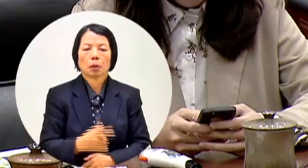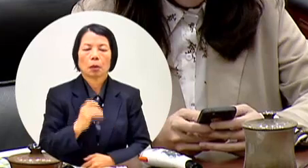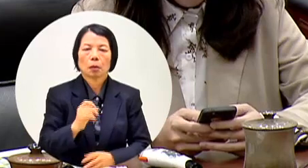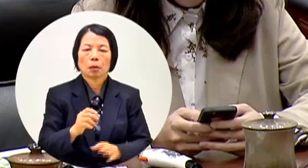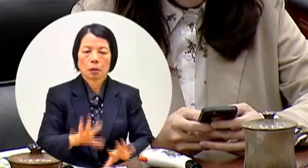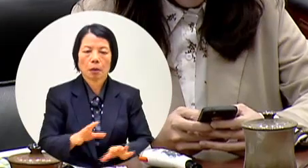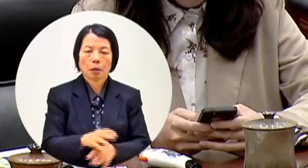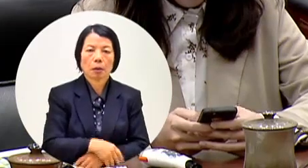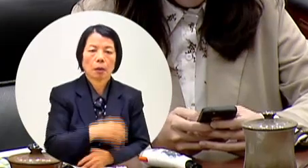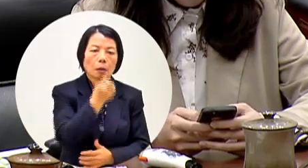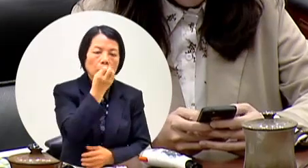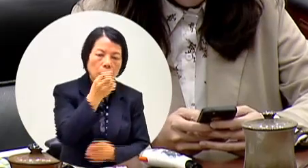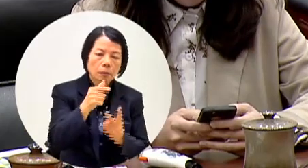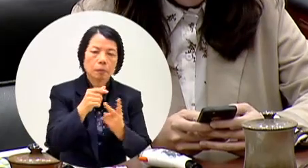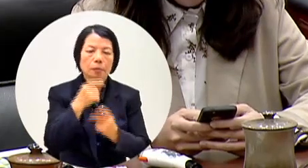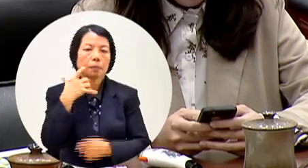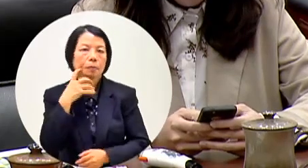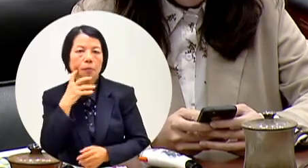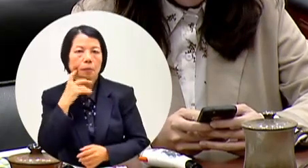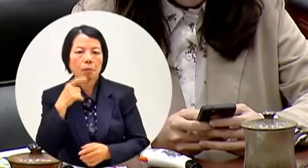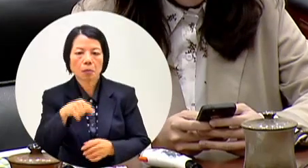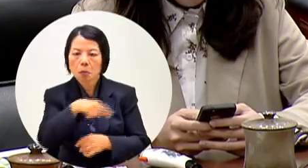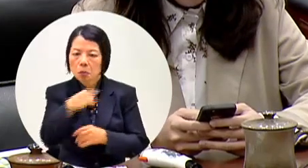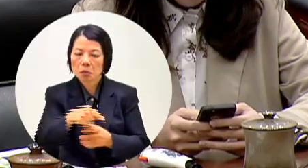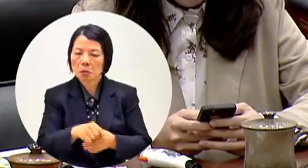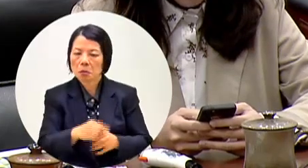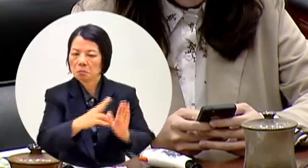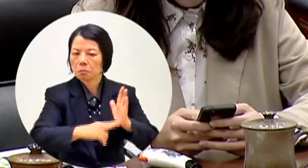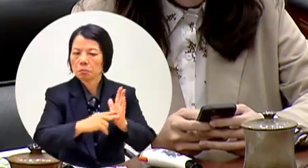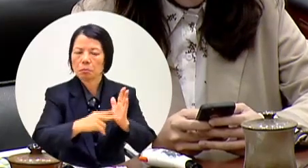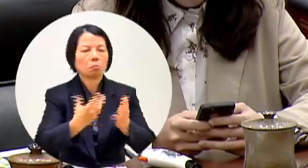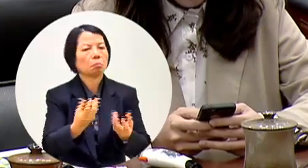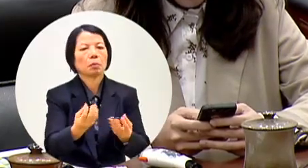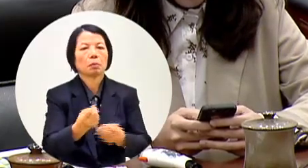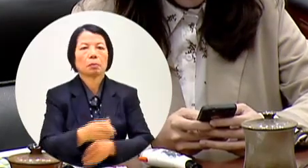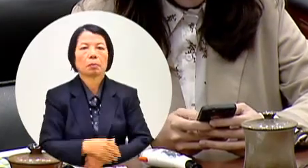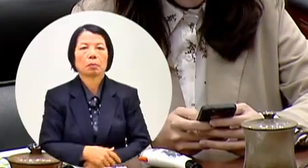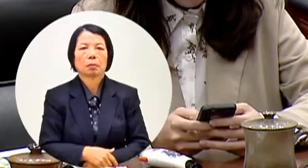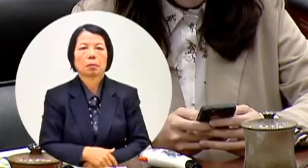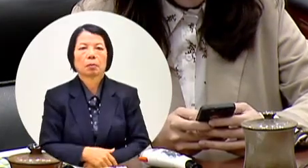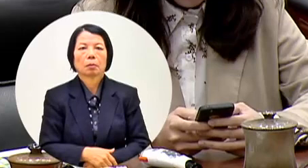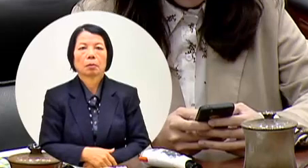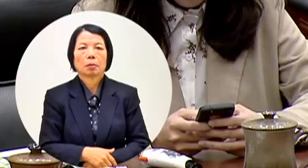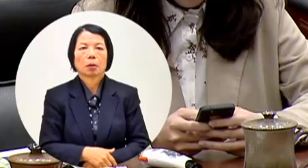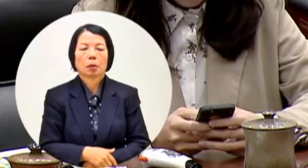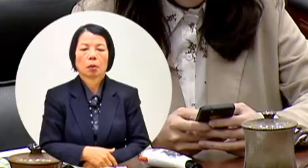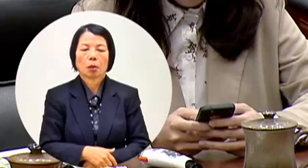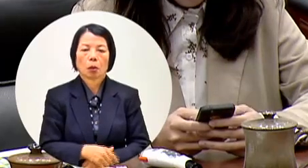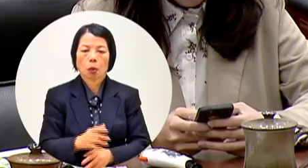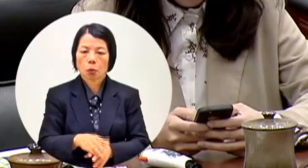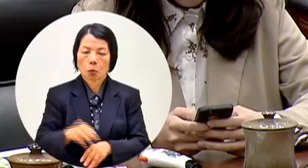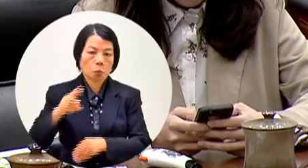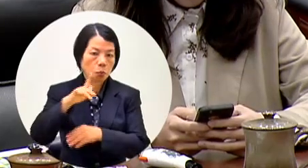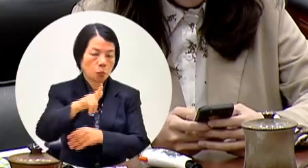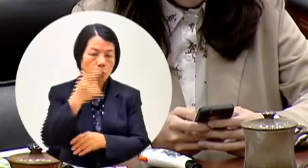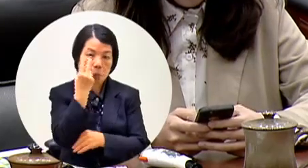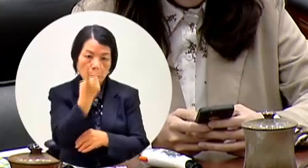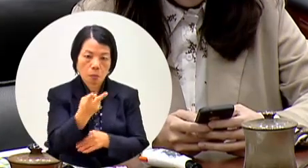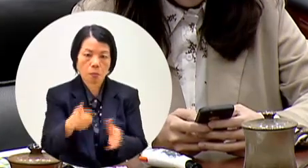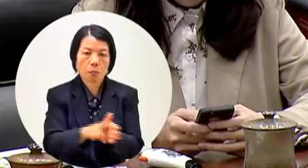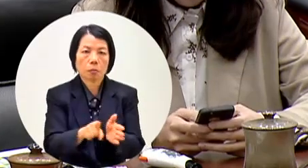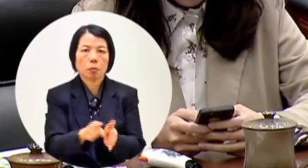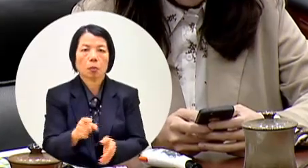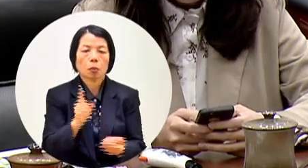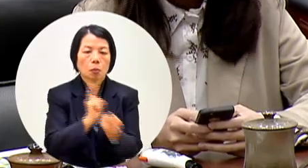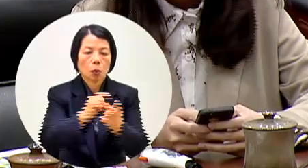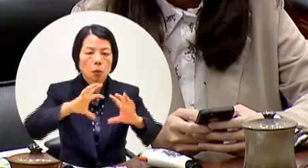程里面一起出去？这个是我们第一个提问。那在整个出访过程的时候，只有国民